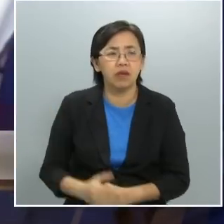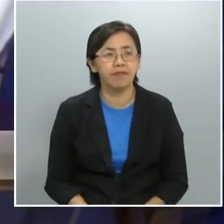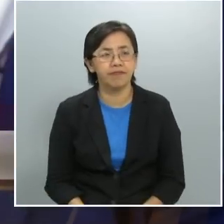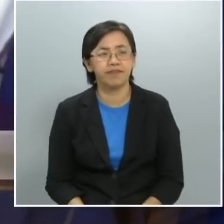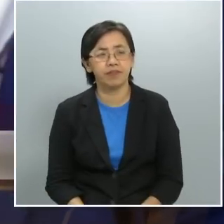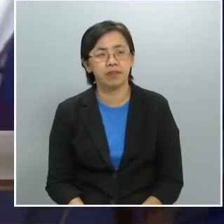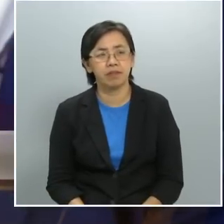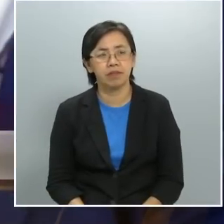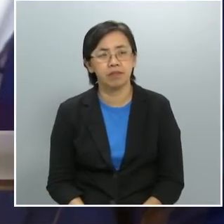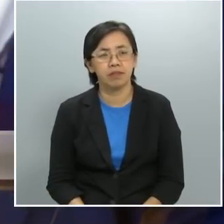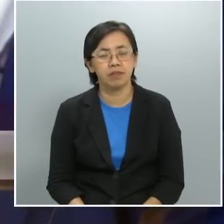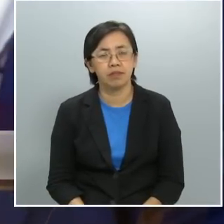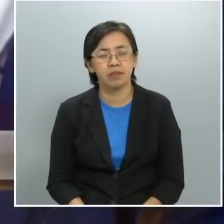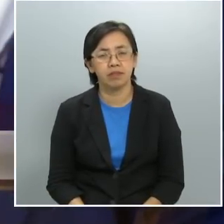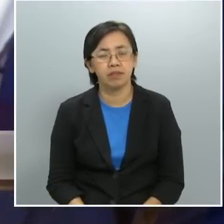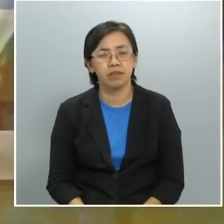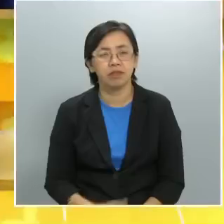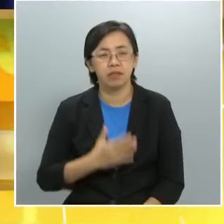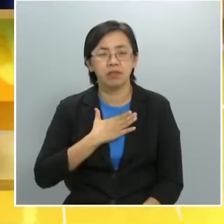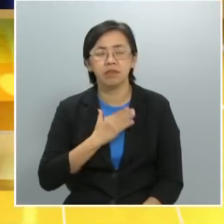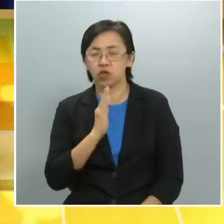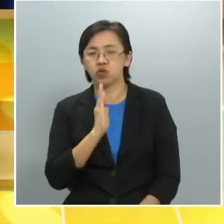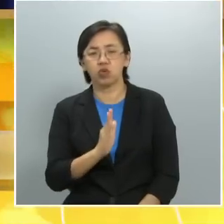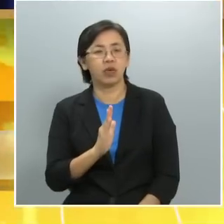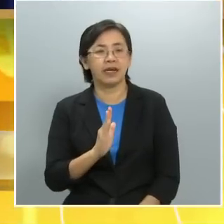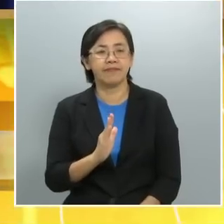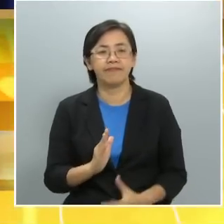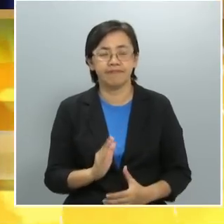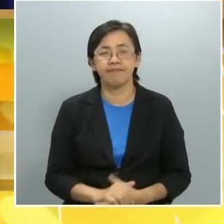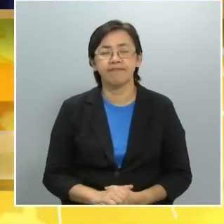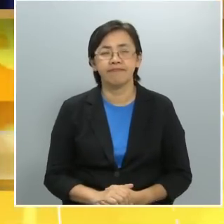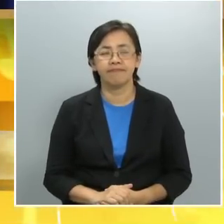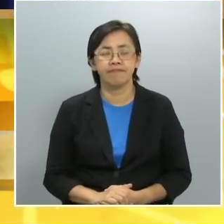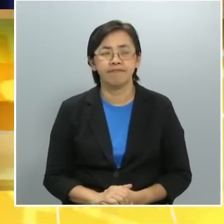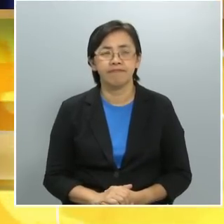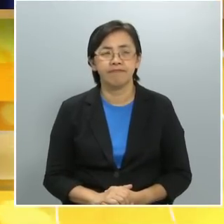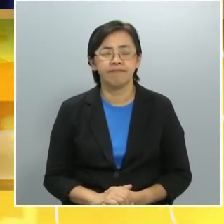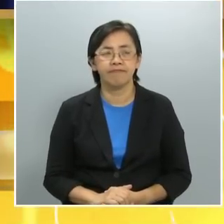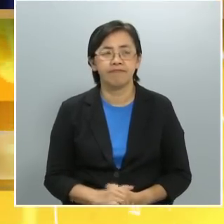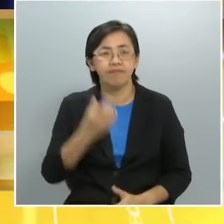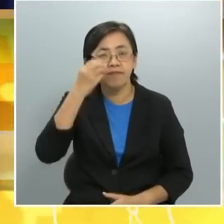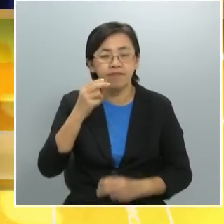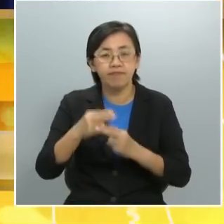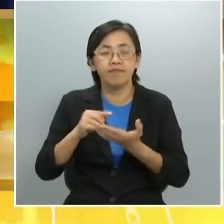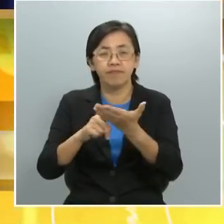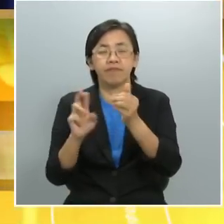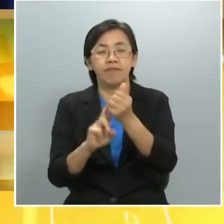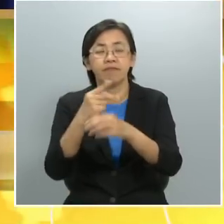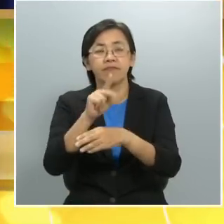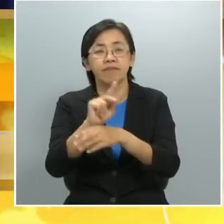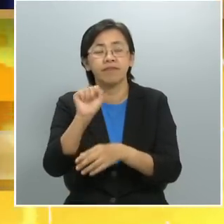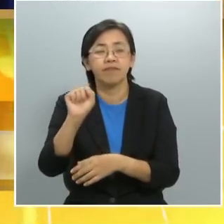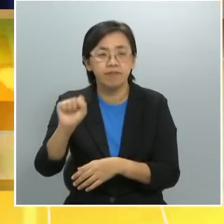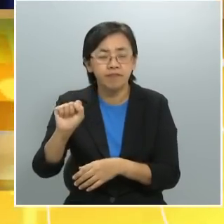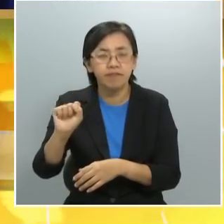ายามจะทำให้เรื่องนี้ตรงไปตรงมาที่สุดไม่มีอะไรที่ลึกลับถ้าท้าวความแรกคือว่าตอนที่คุณปฏิพัฒน์ได้รับการเสนอชื่อเป็นรองประธานเนี่ยมันก็อ